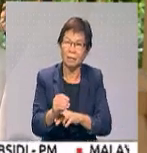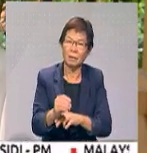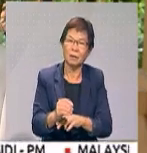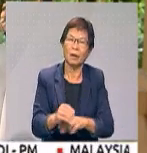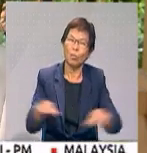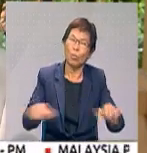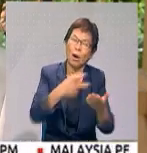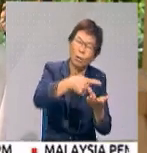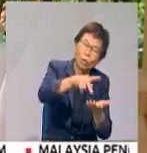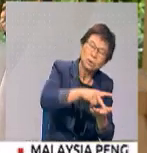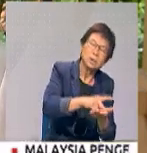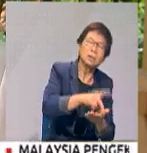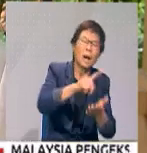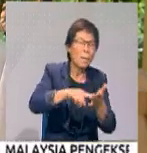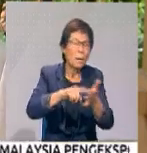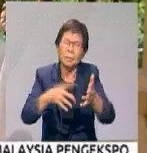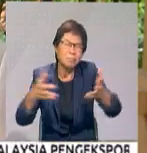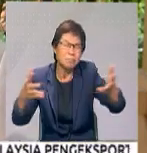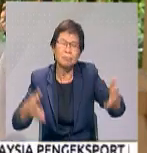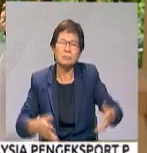membuat konsert ke apa. Jadi